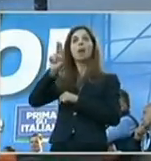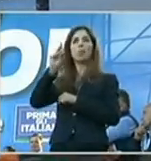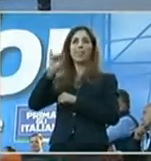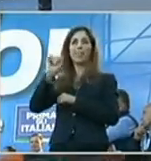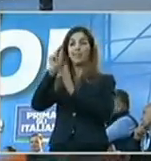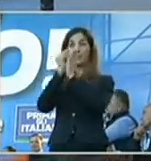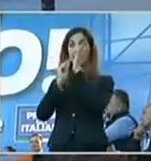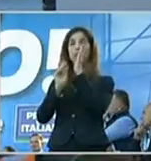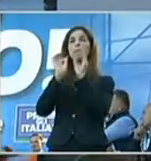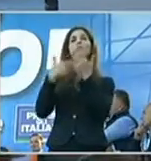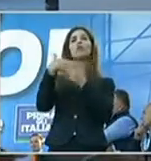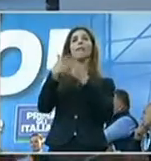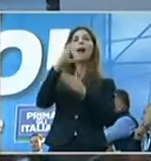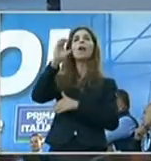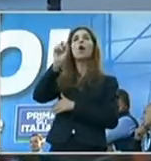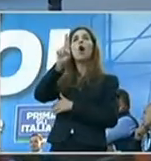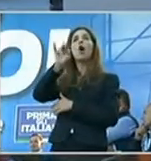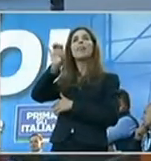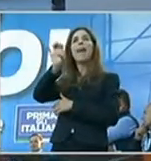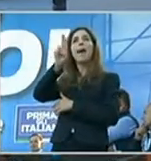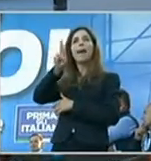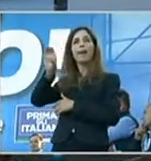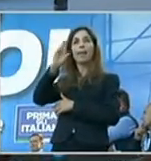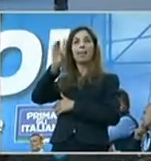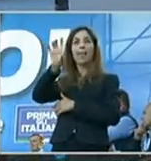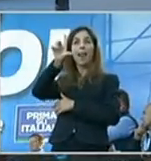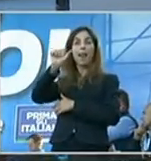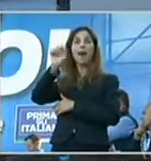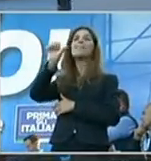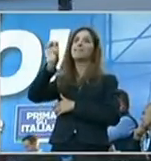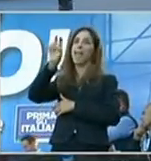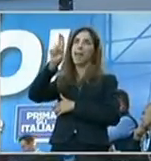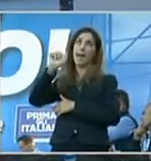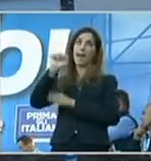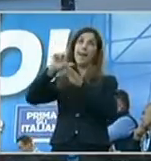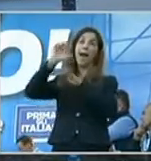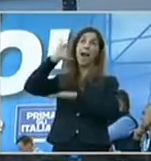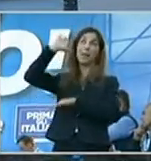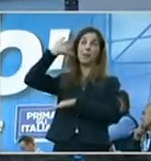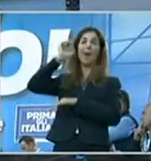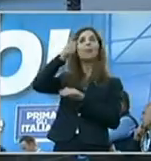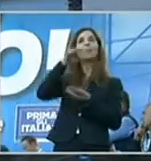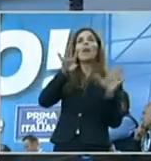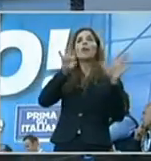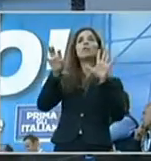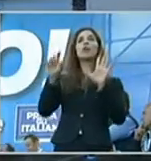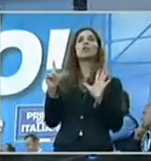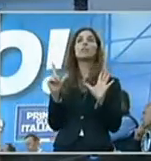Sera, che allora era il Corriere della Sera, nel